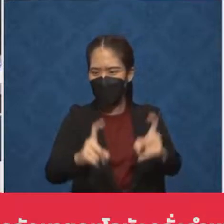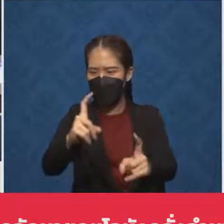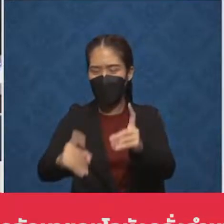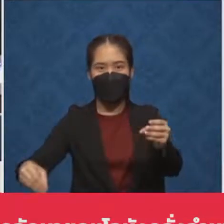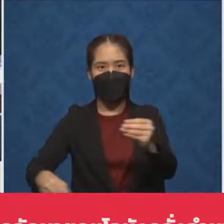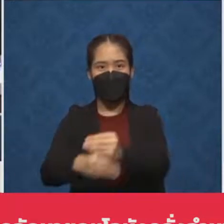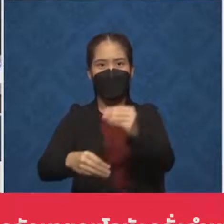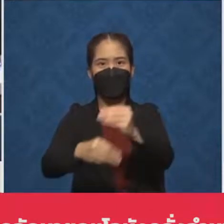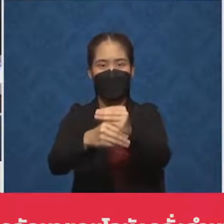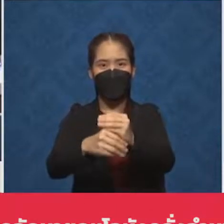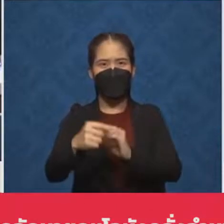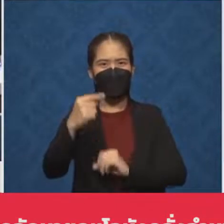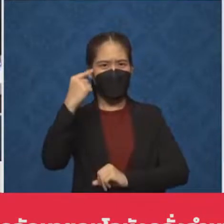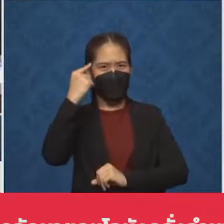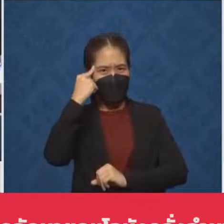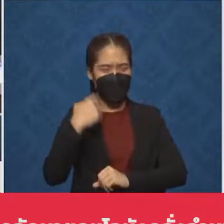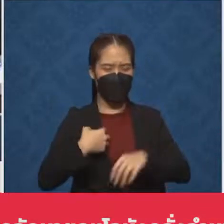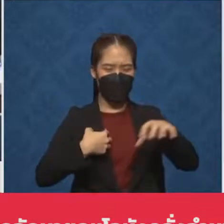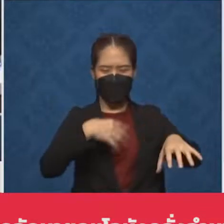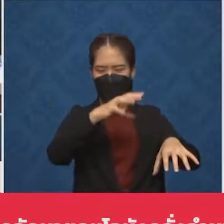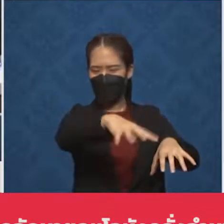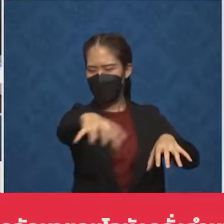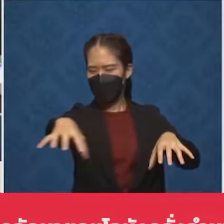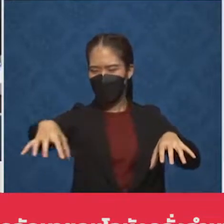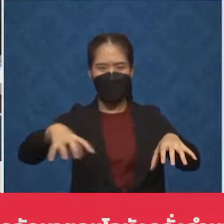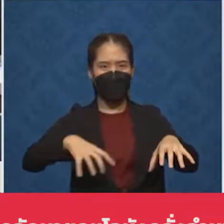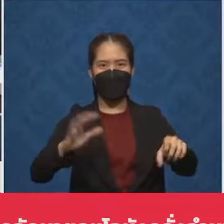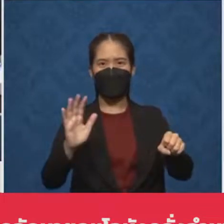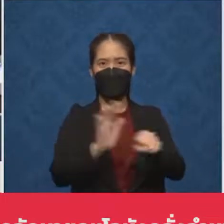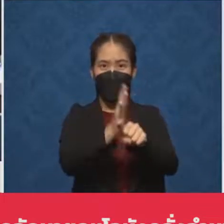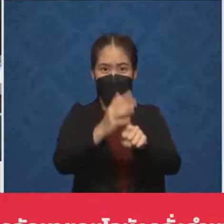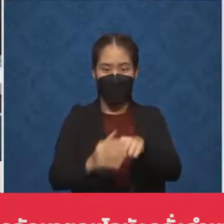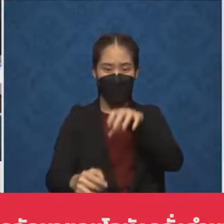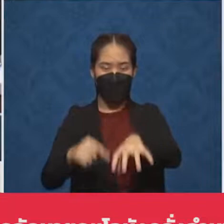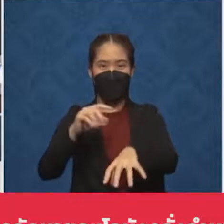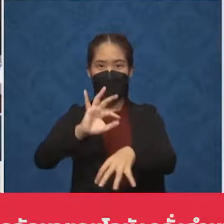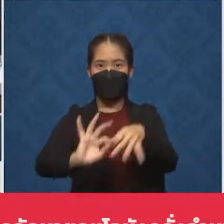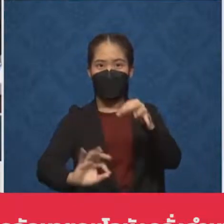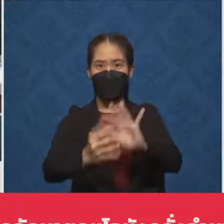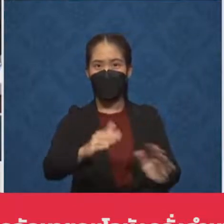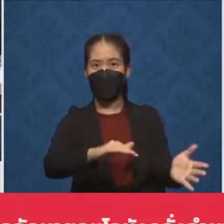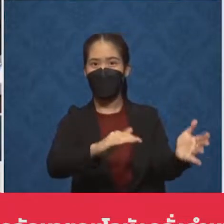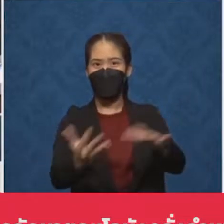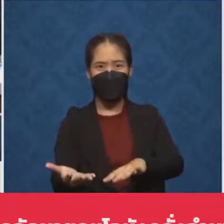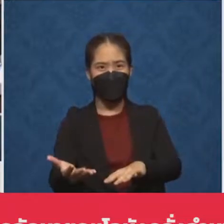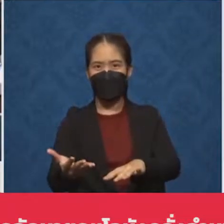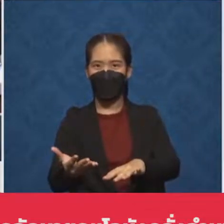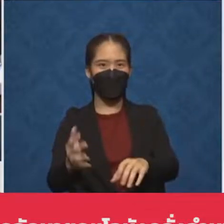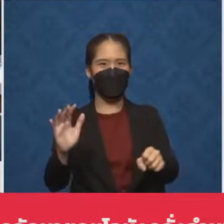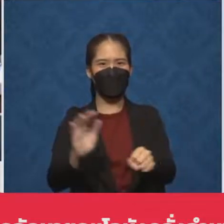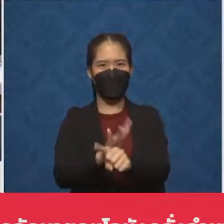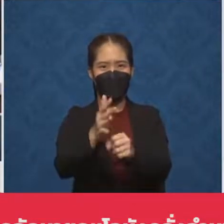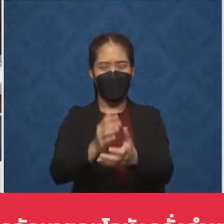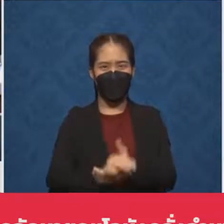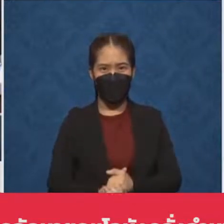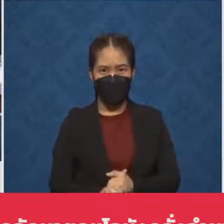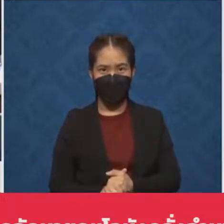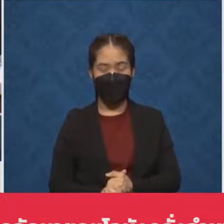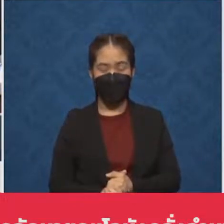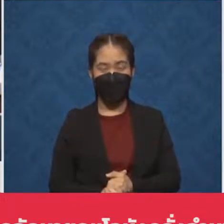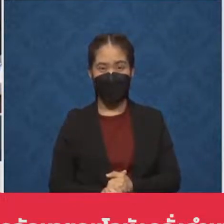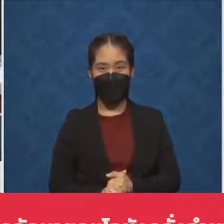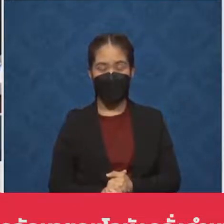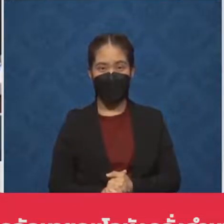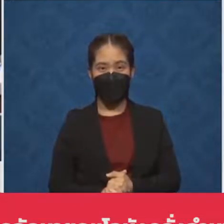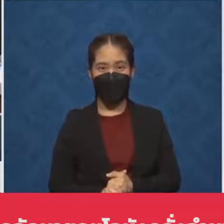ความอับอายของประเทศในสามารถทำให้ประเทศพ้นวิกฤตในใช้ผู้นำที่แก้ปัญหาใดๆไม่ใช่ผู้นำของอนาคต